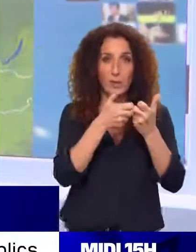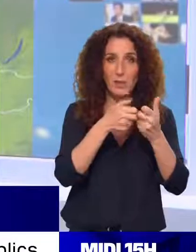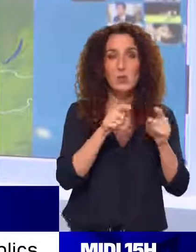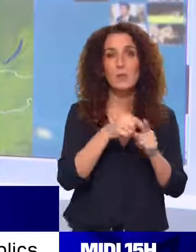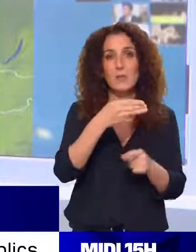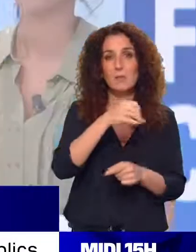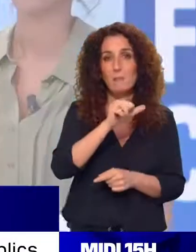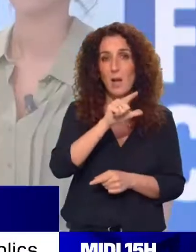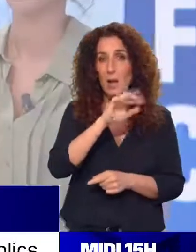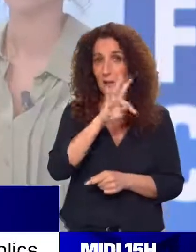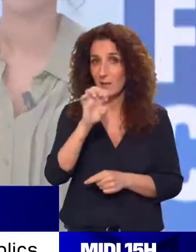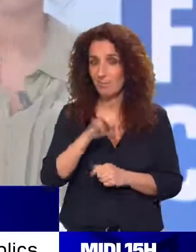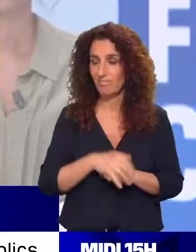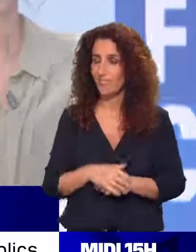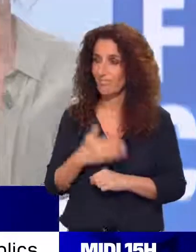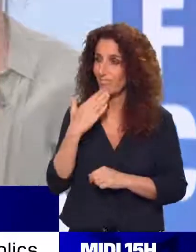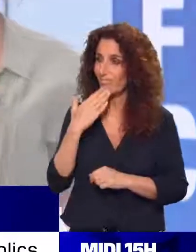malte merci fait avec scheider